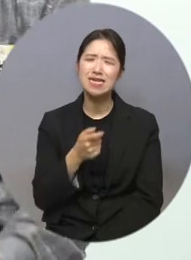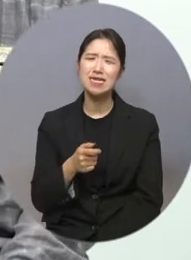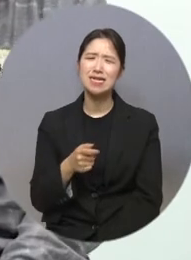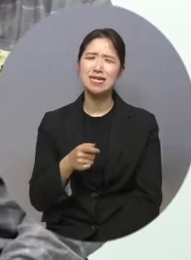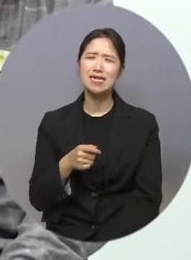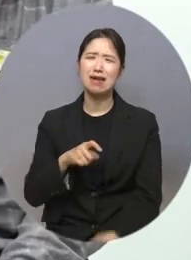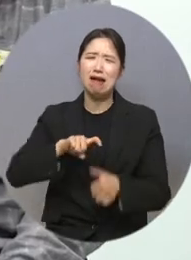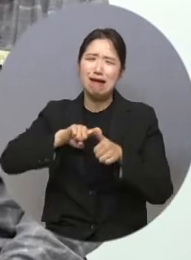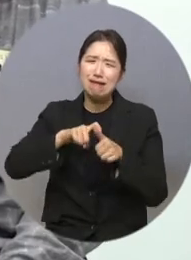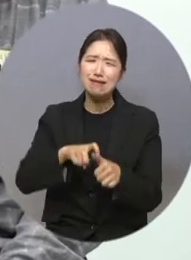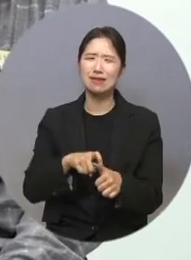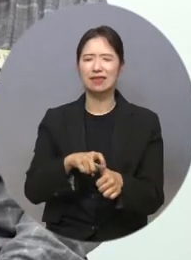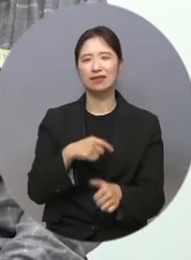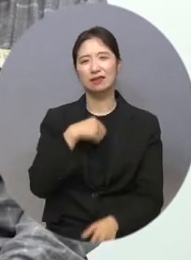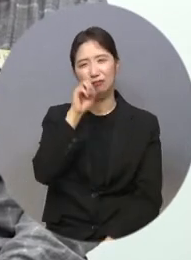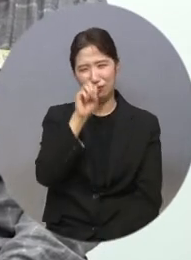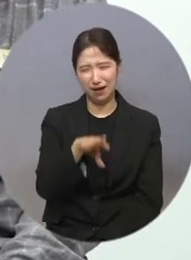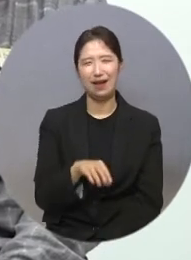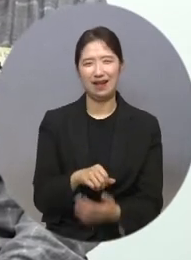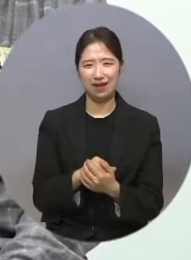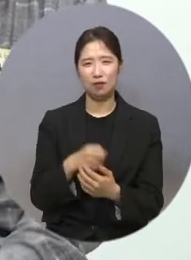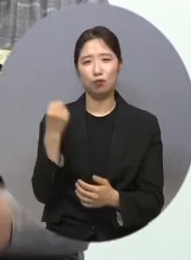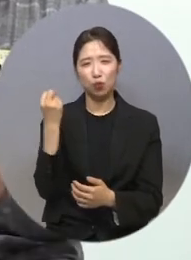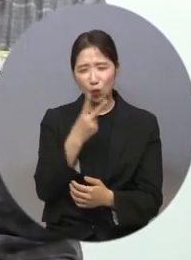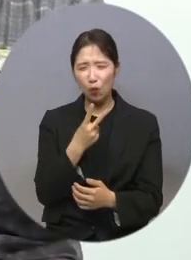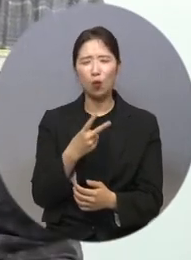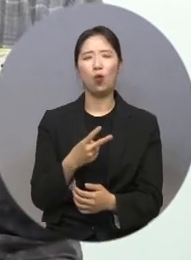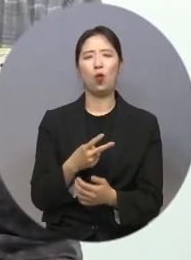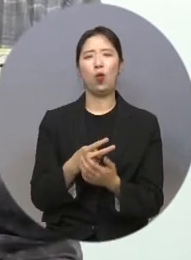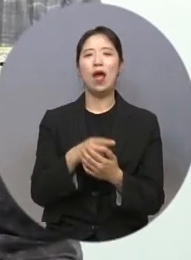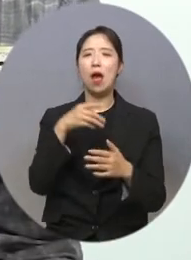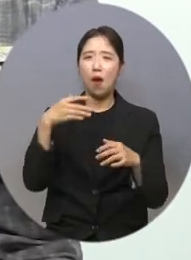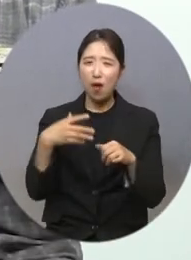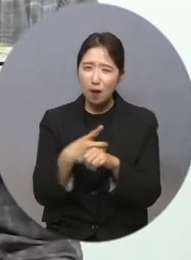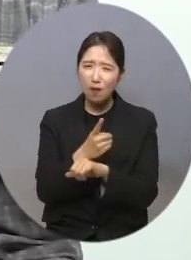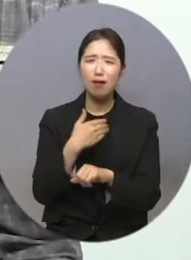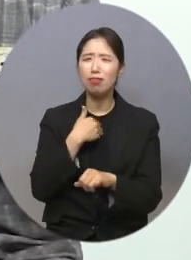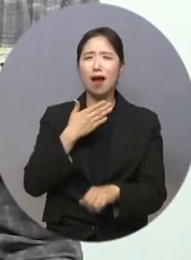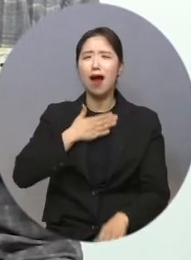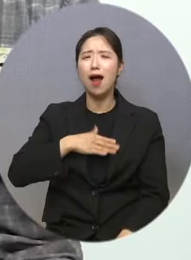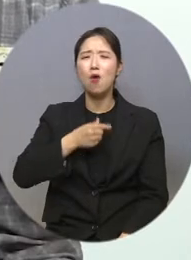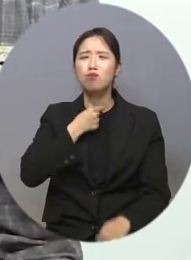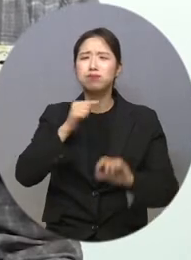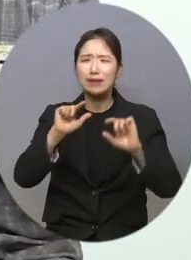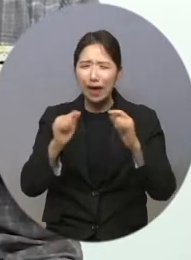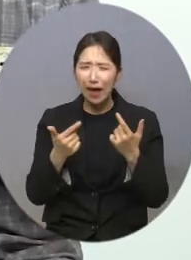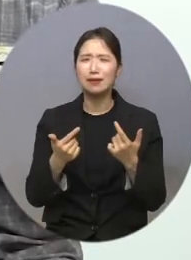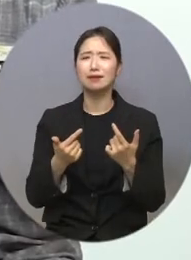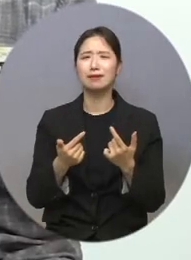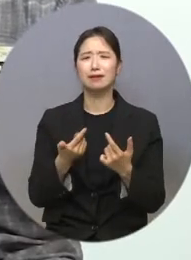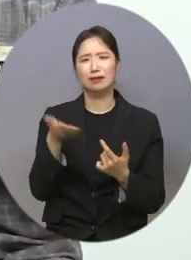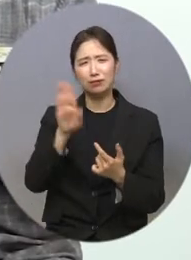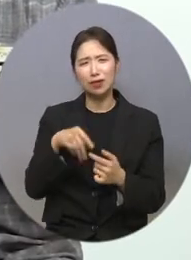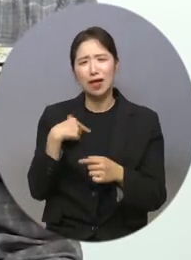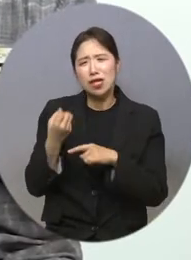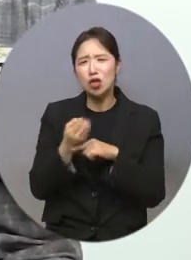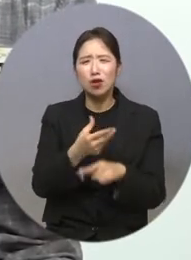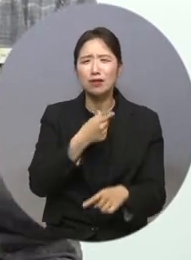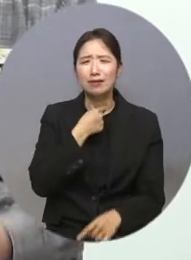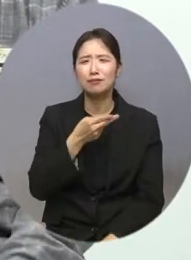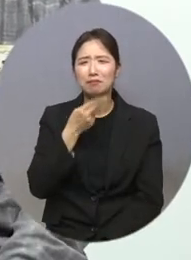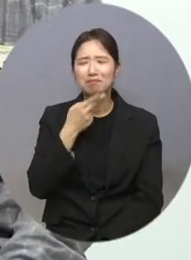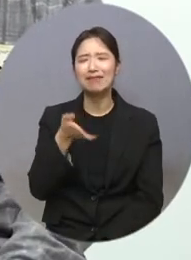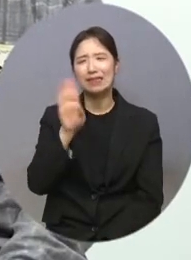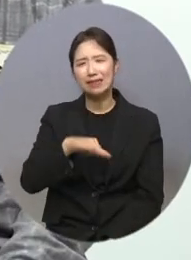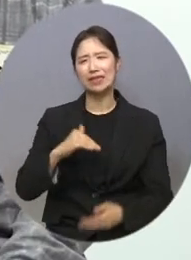거죠. 근데 뭐 그런 사례들 아니고서라도 여러 이제 그런 일들이 알고 싶지 않은데 알아야 하고 전달하고 싶지 않은데 전달을 해야